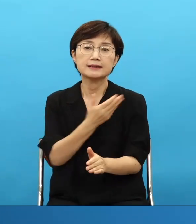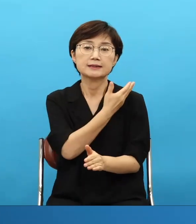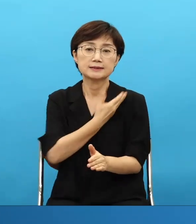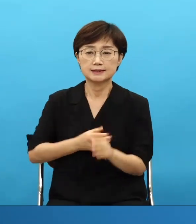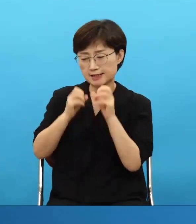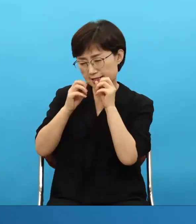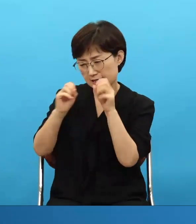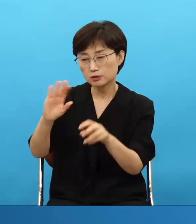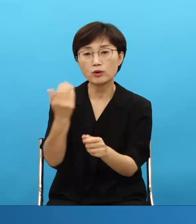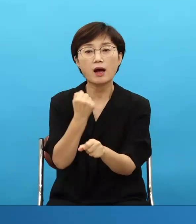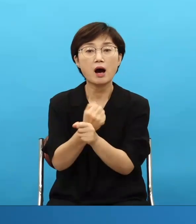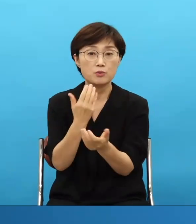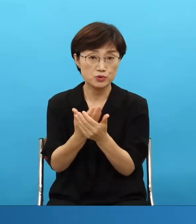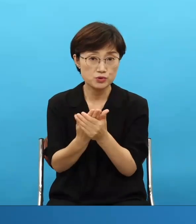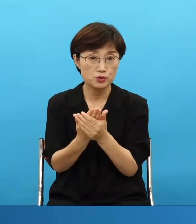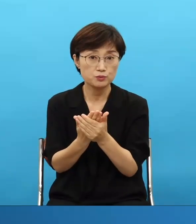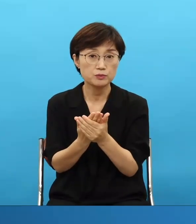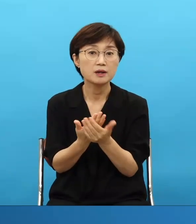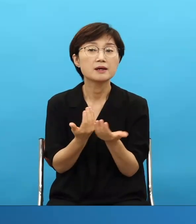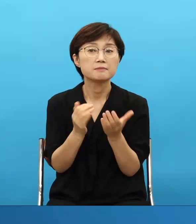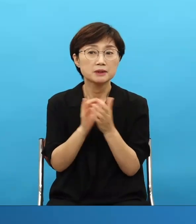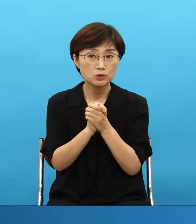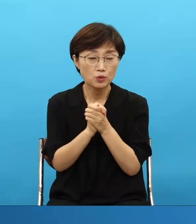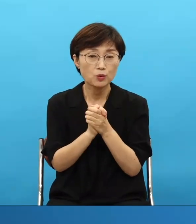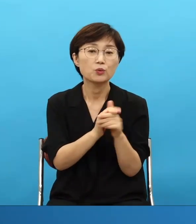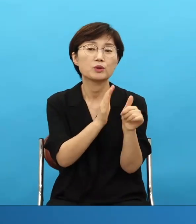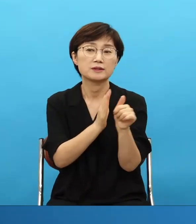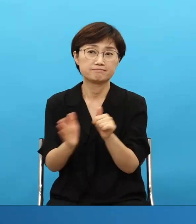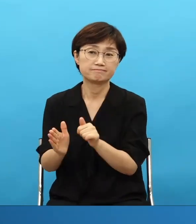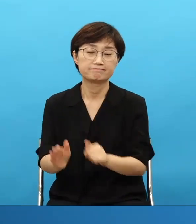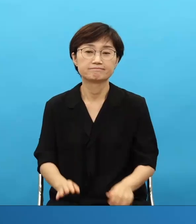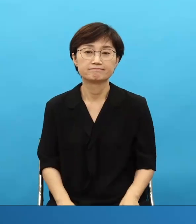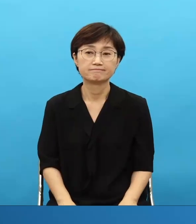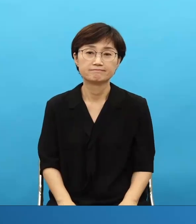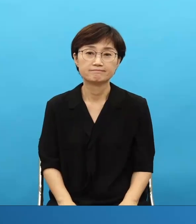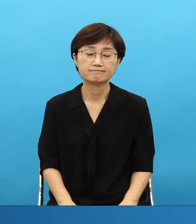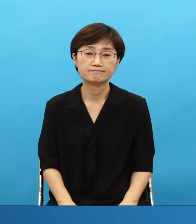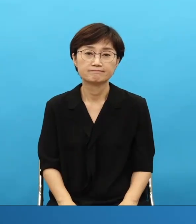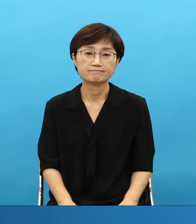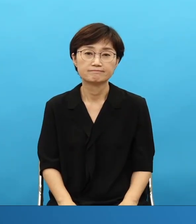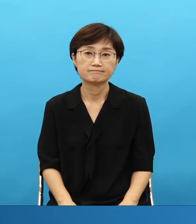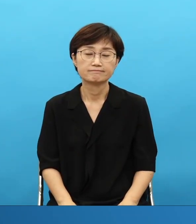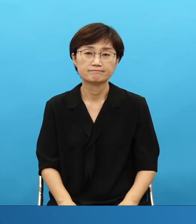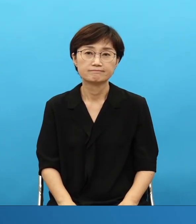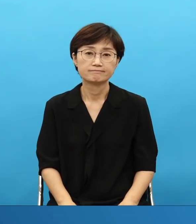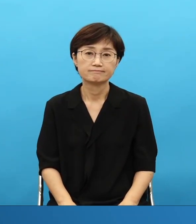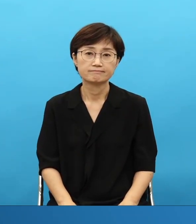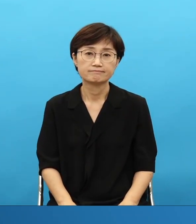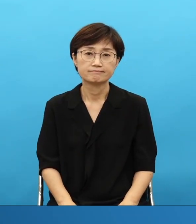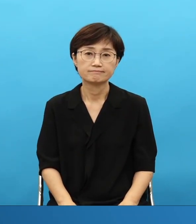되게 해 주옵소서. 예수 그리스도 이름으로 기도하옵나이다. 아멘.